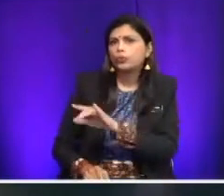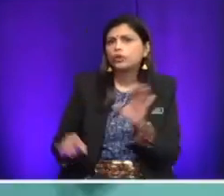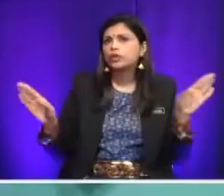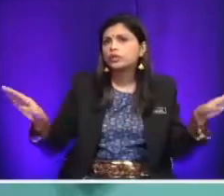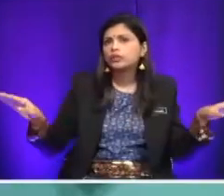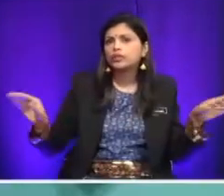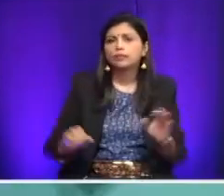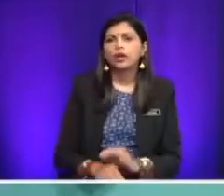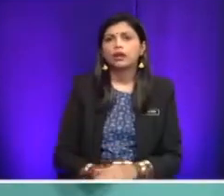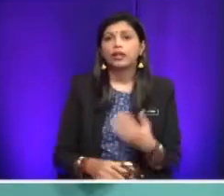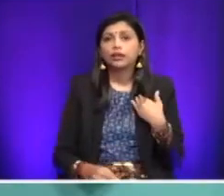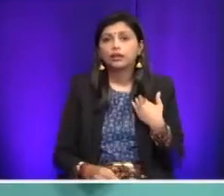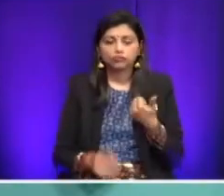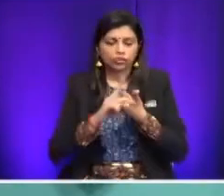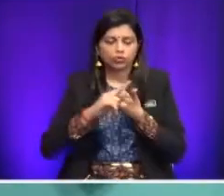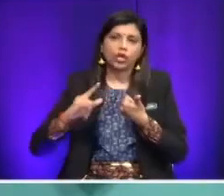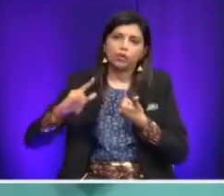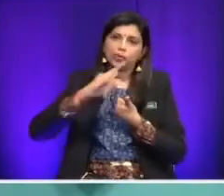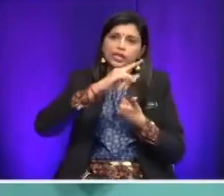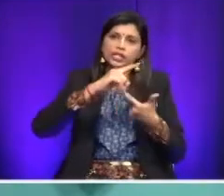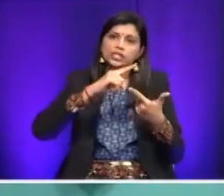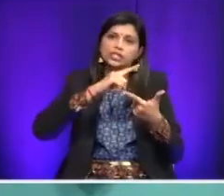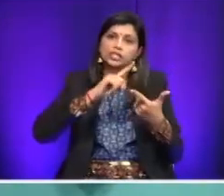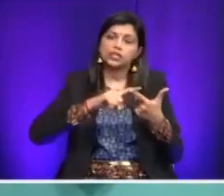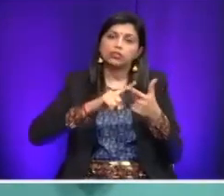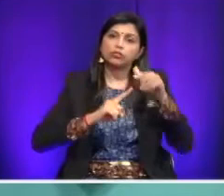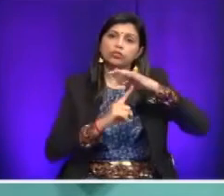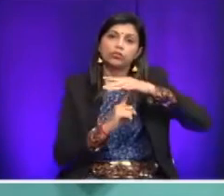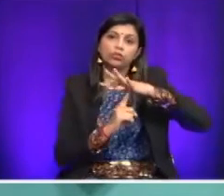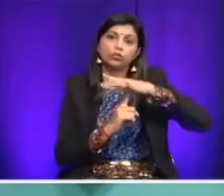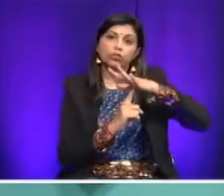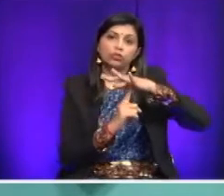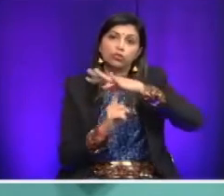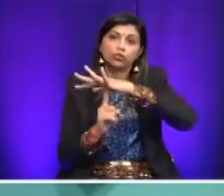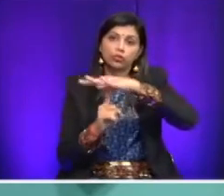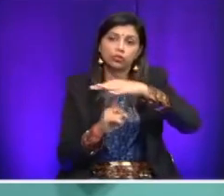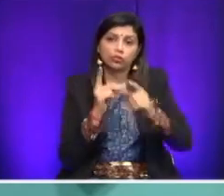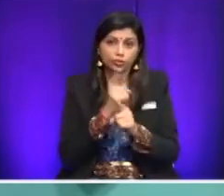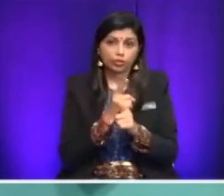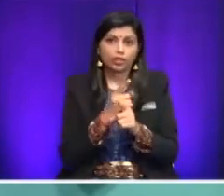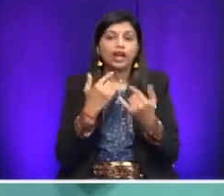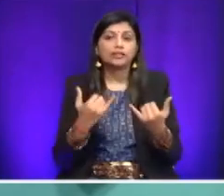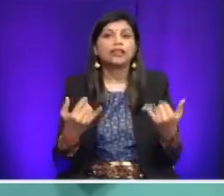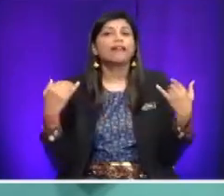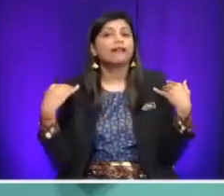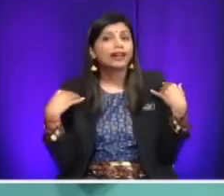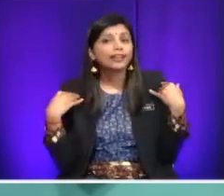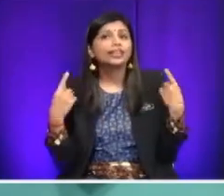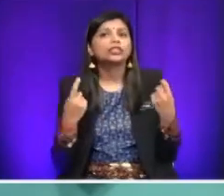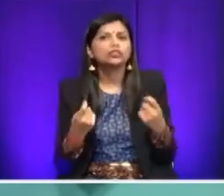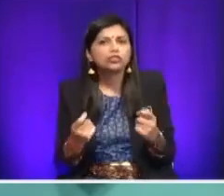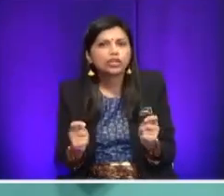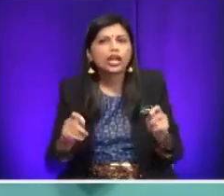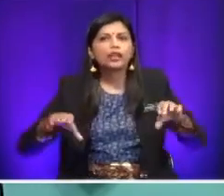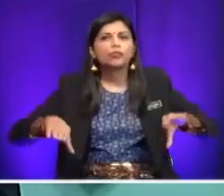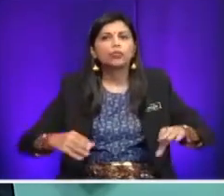mereka bentuk otomotif tengah-tengah menghasilkan untuk masih Yi terbagi kalau adalah kalau